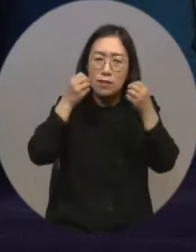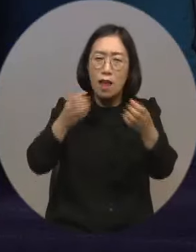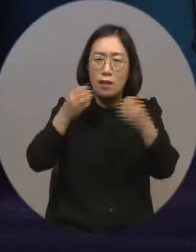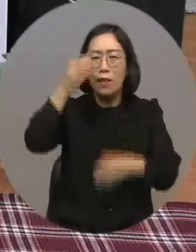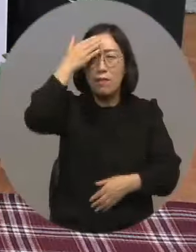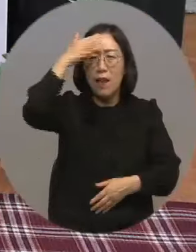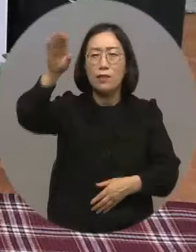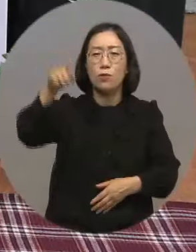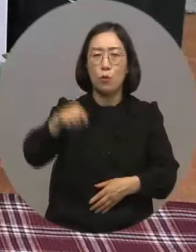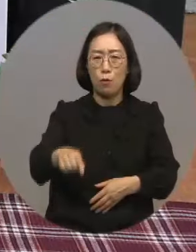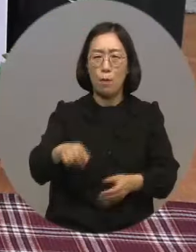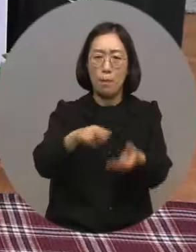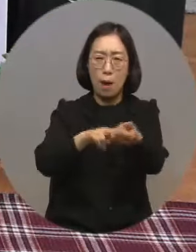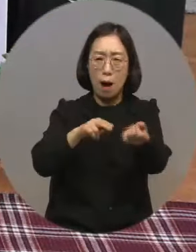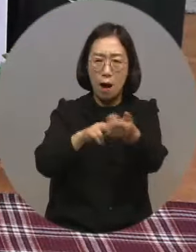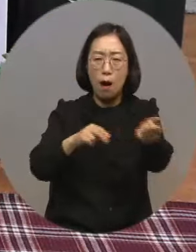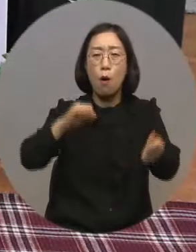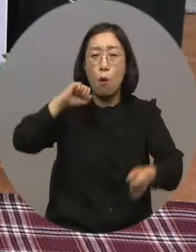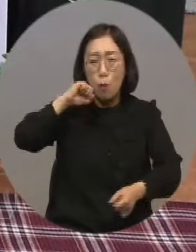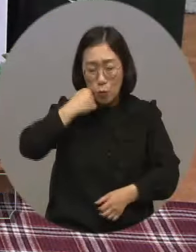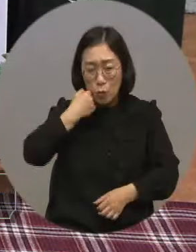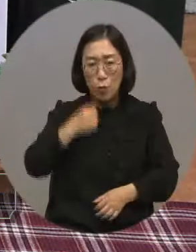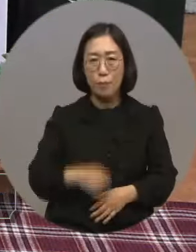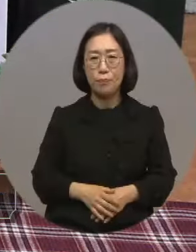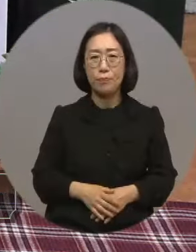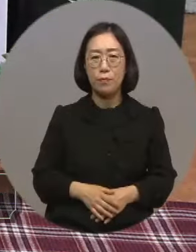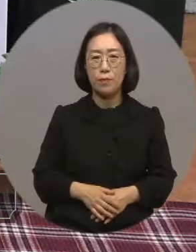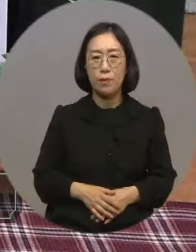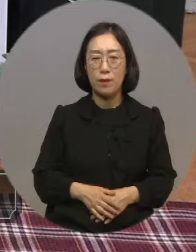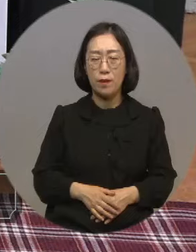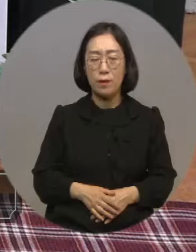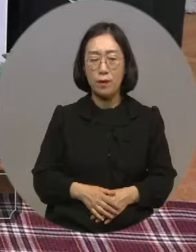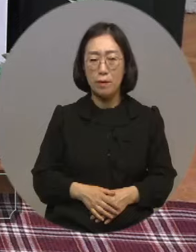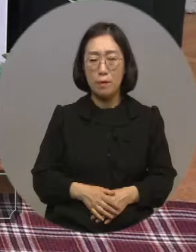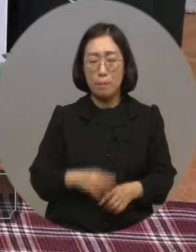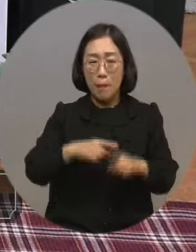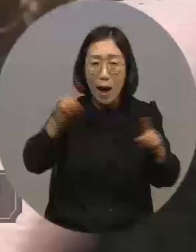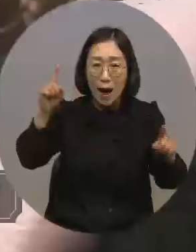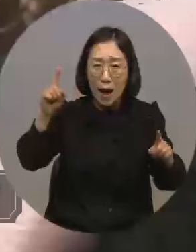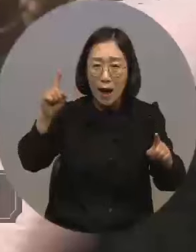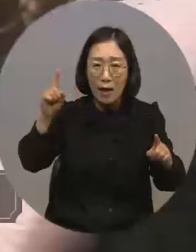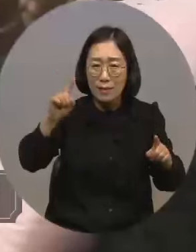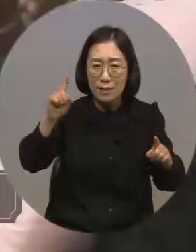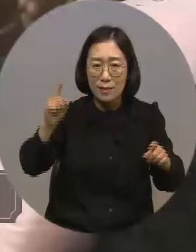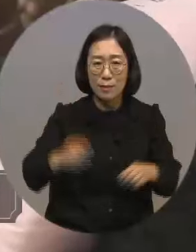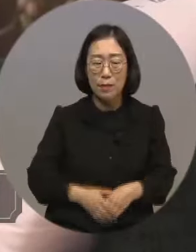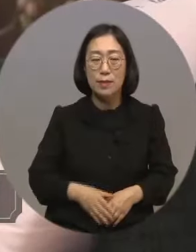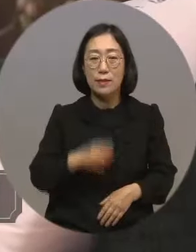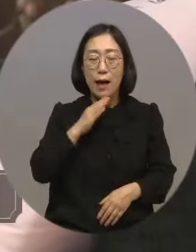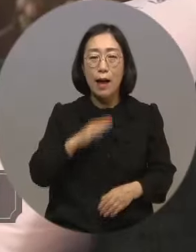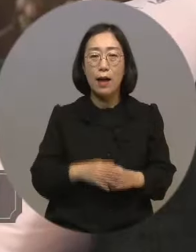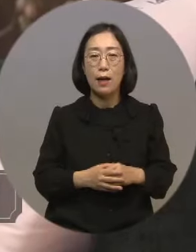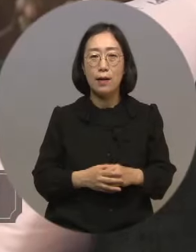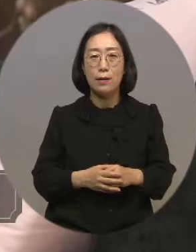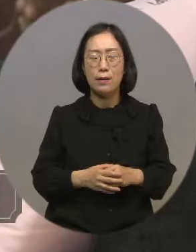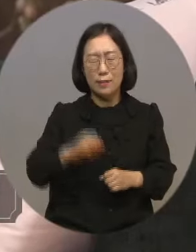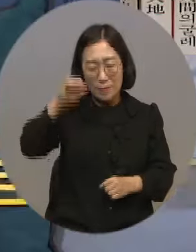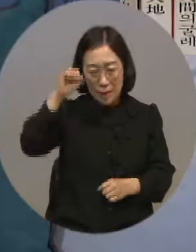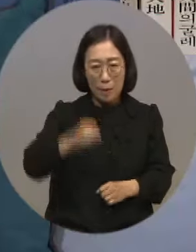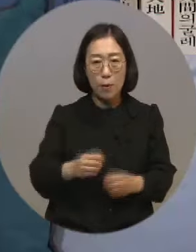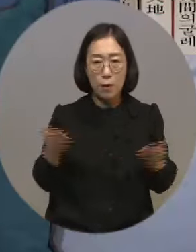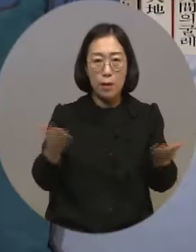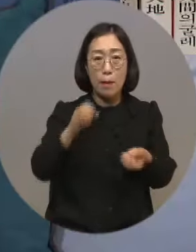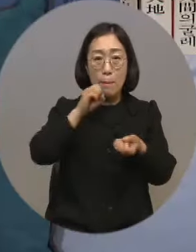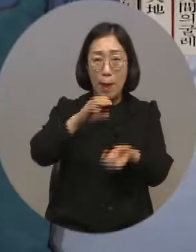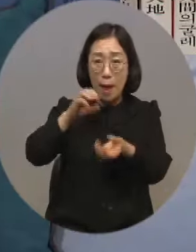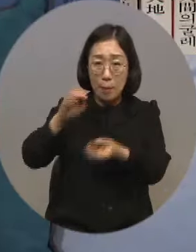많았거든요. 예. 그래서 그때는 어차피 칼을 뽑았는데 물에도 썰어야 돼서 학교 급식 알바 새벽 배송을 했습니다. 아,